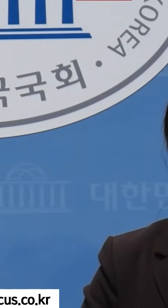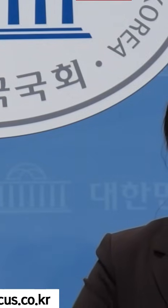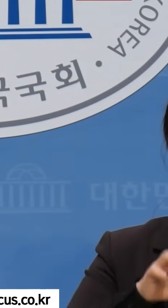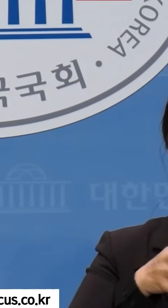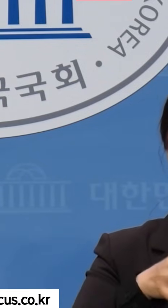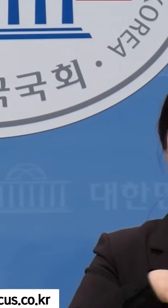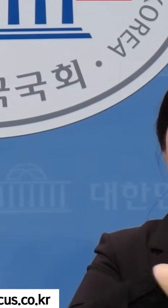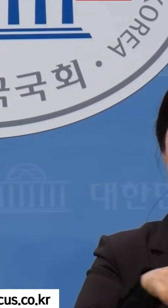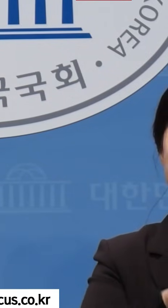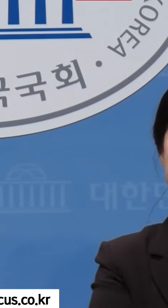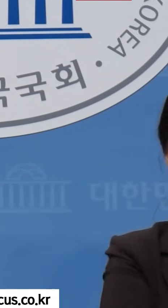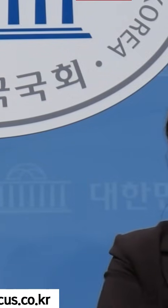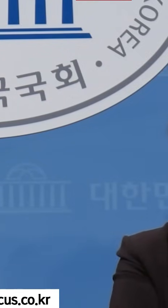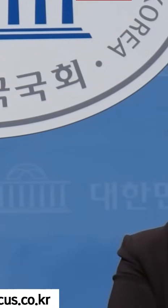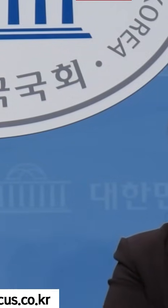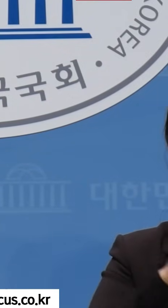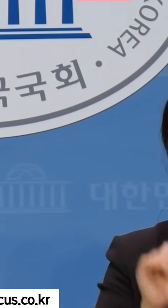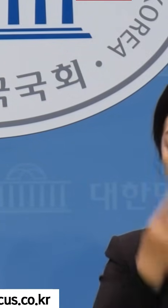국정농단을